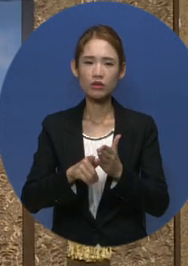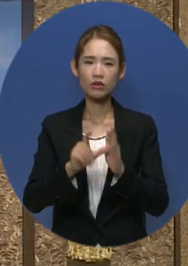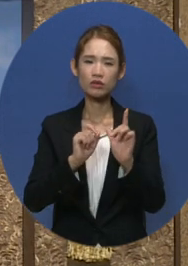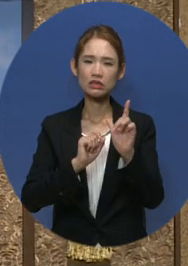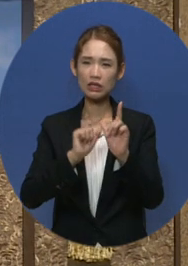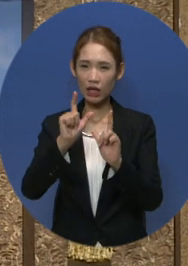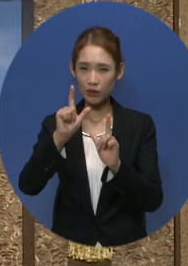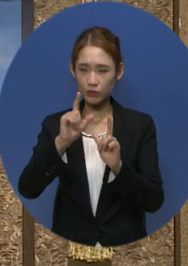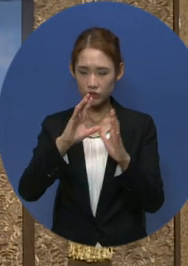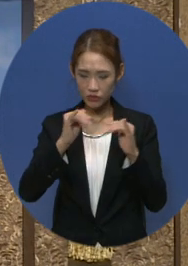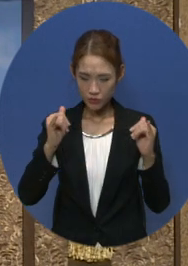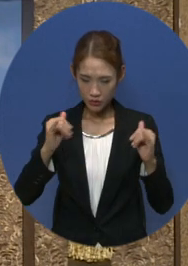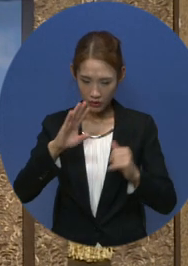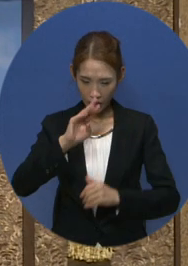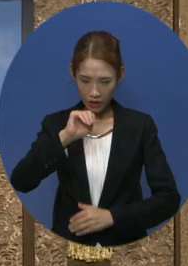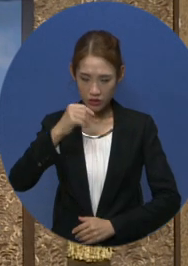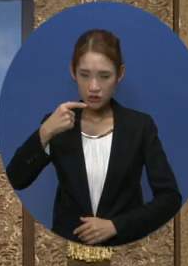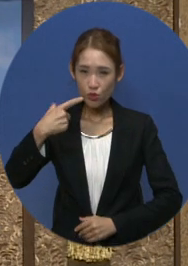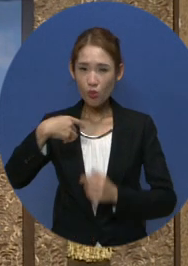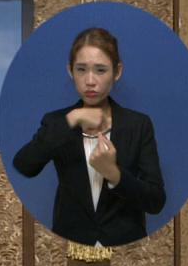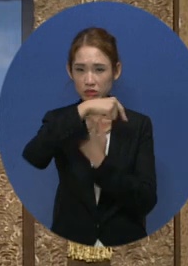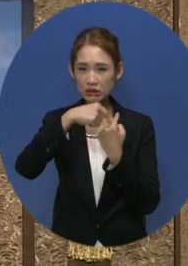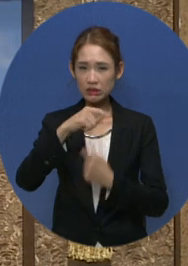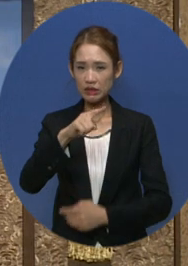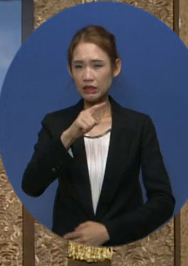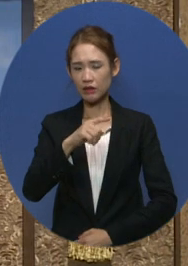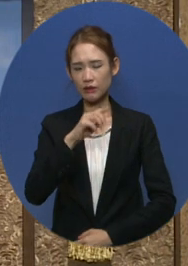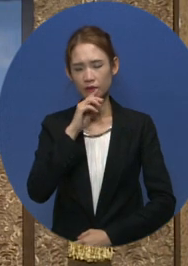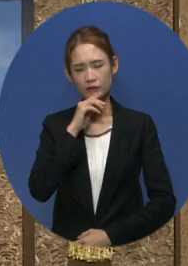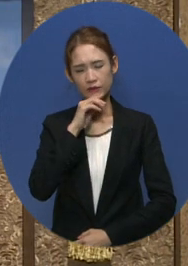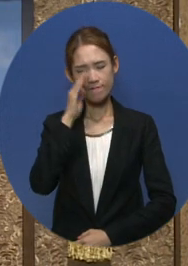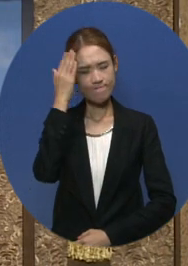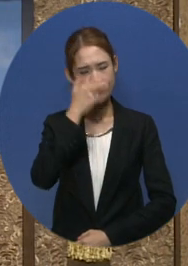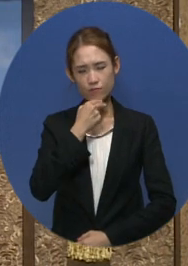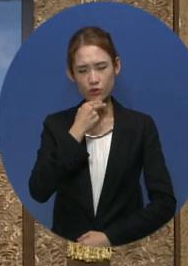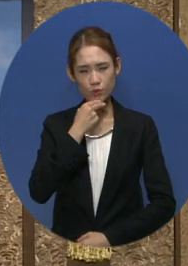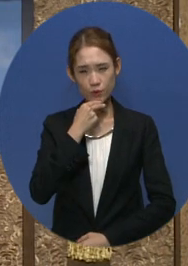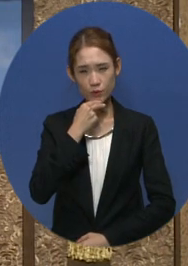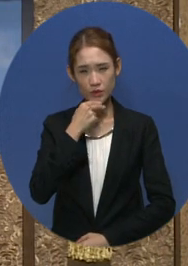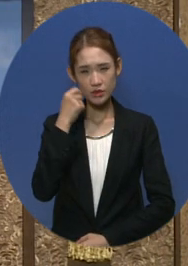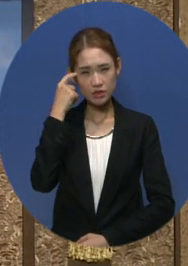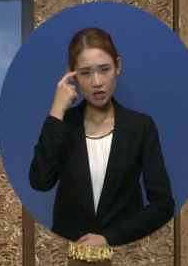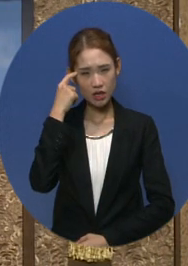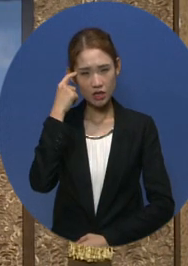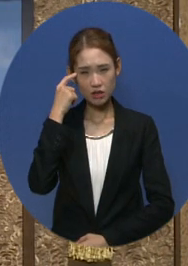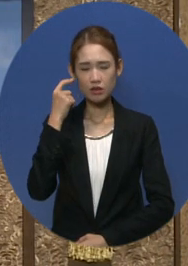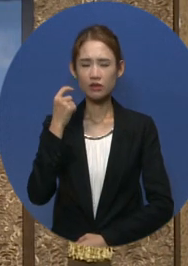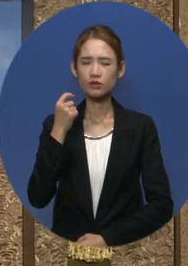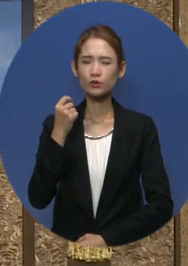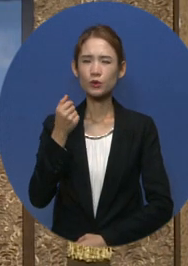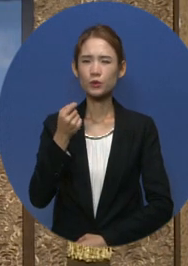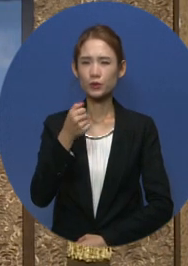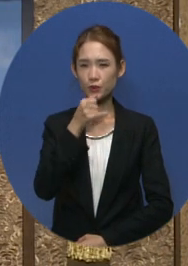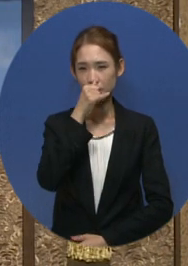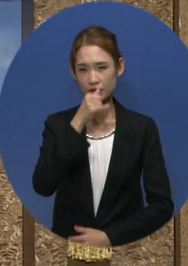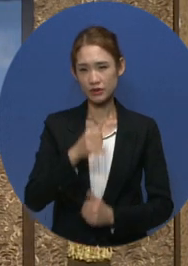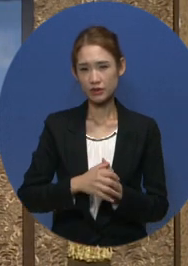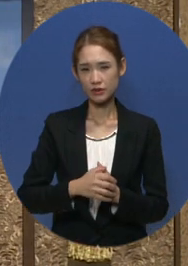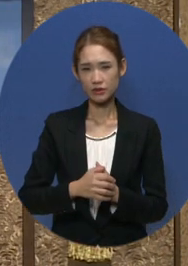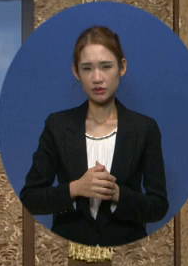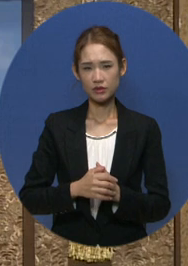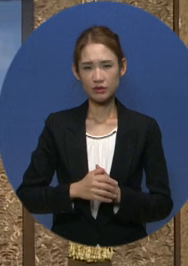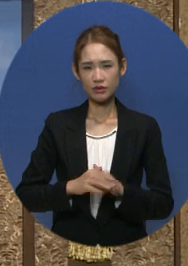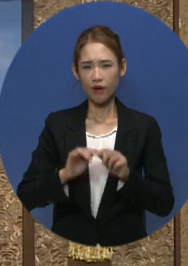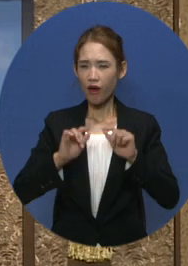아, NGO들이 다 저렇게 투명하지 않다 이런 식으로 생각하는 경향이 있으신 것 같더라고요. 근데